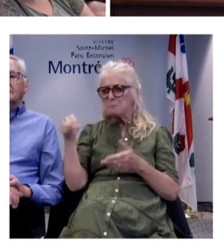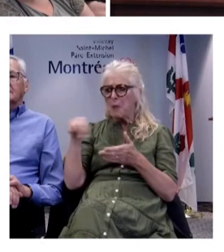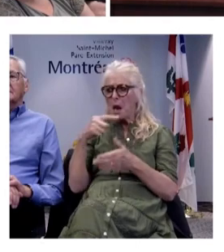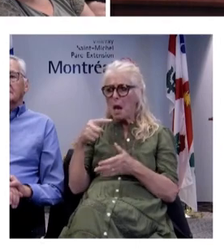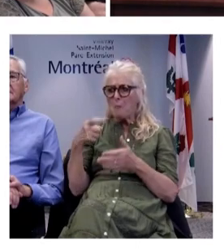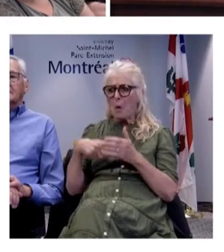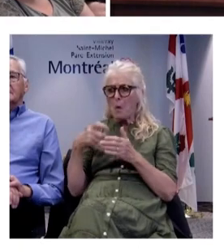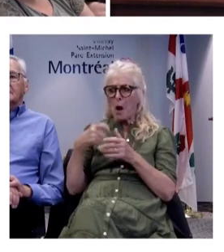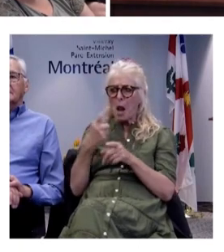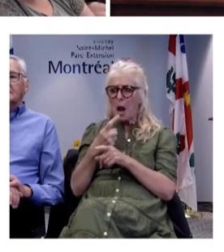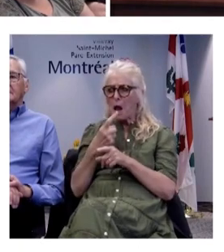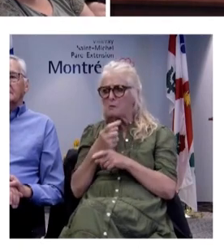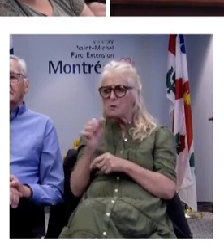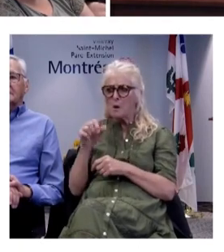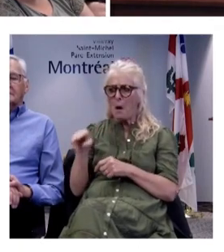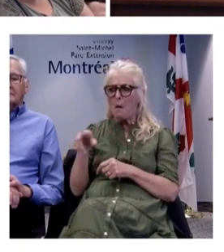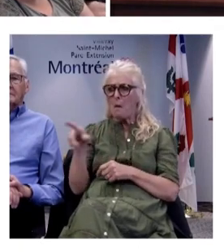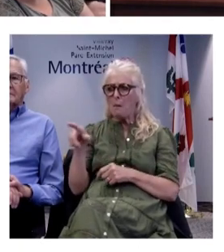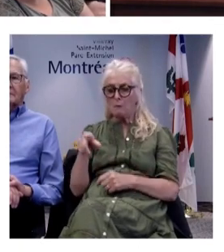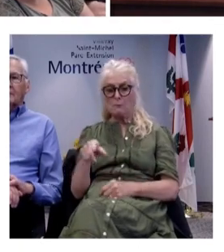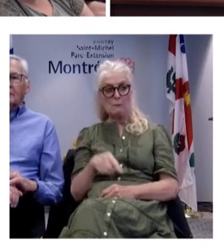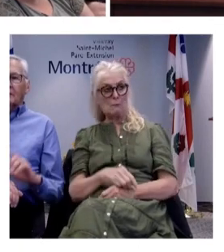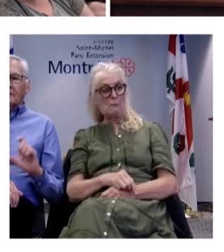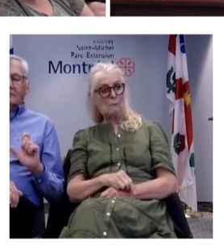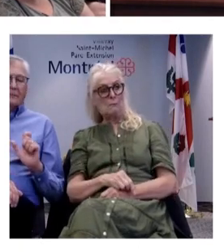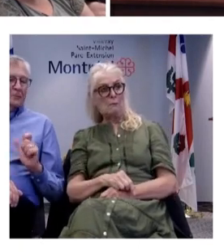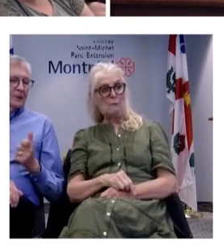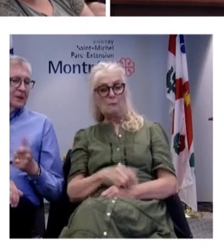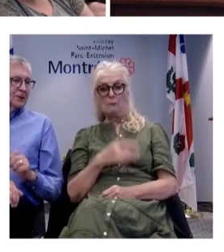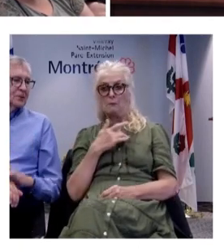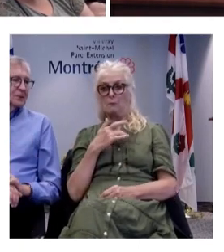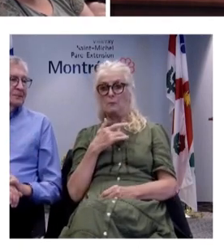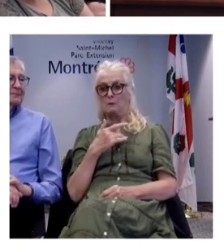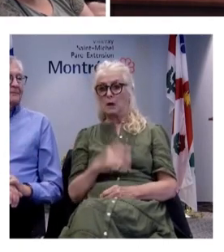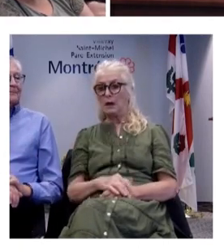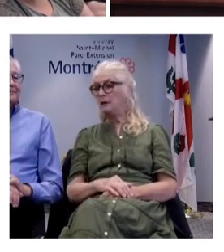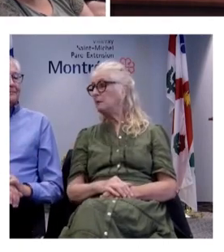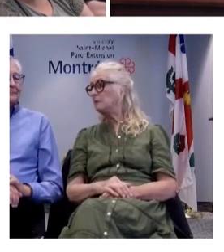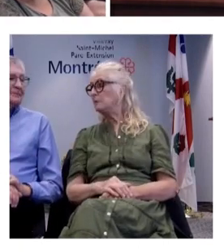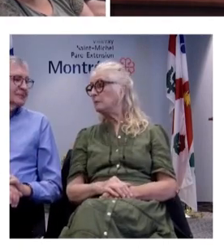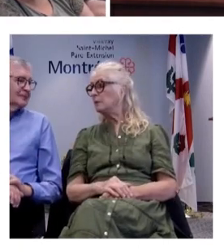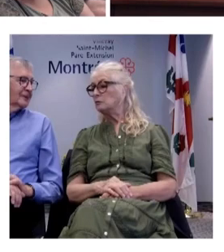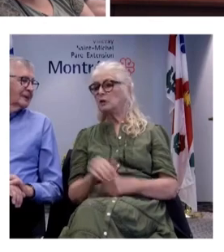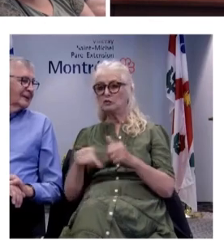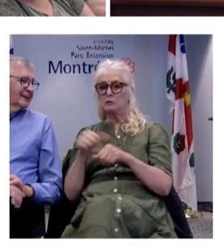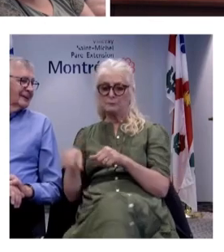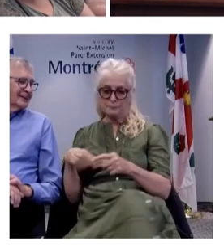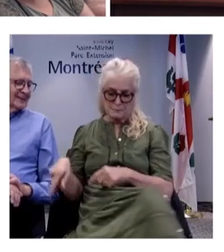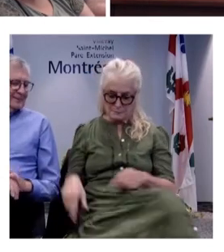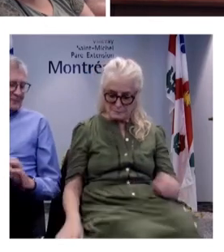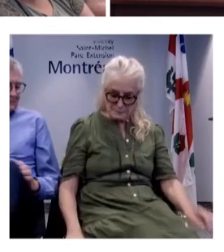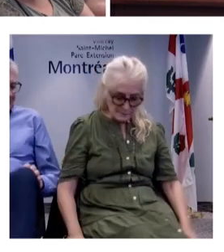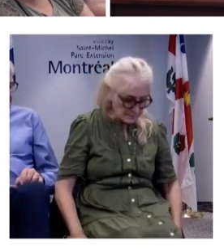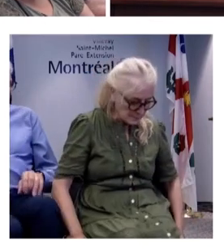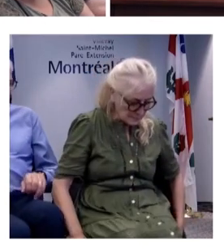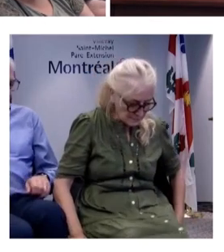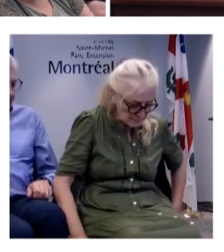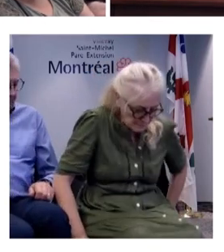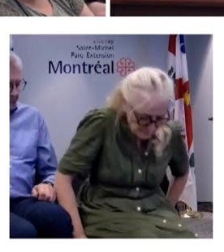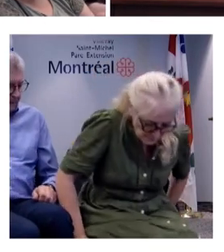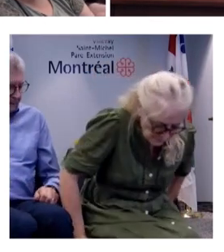j'aimerais que vous vérifiez ça et puis dans un autre ordre d'idée on part si on revient de à la jardinière que vous avez retiré